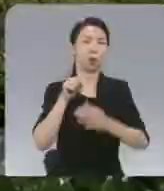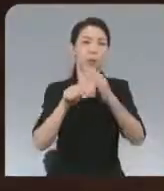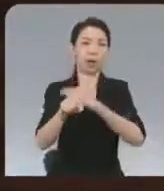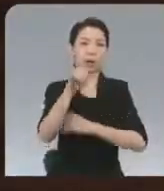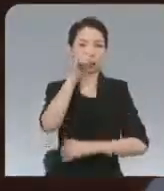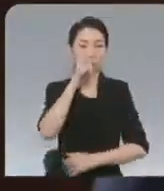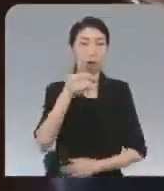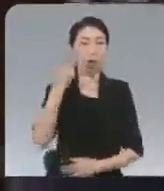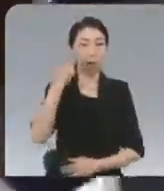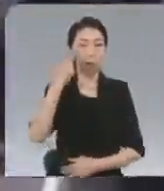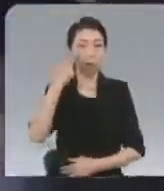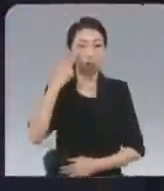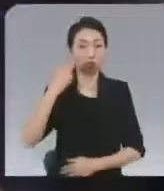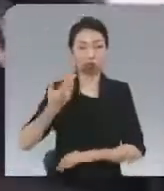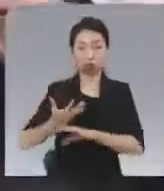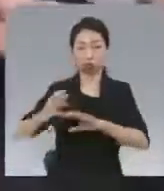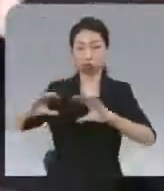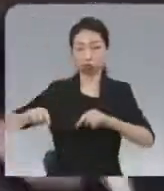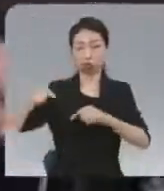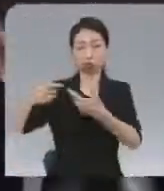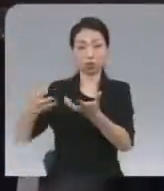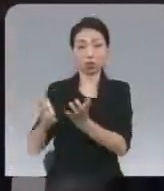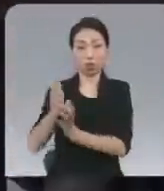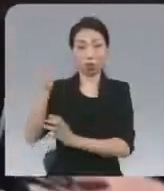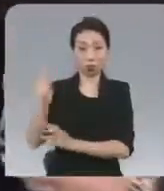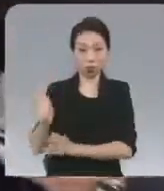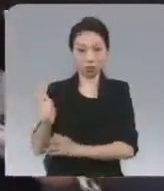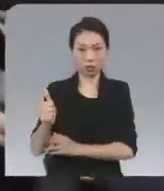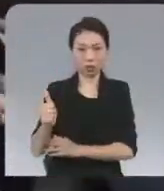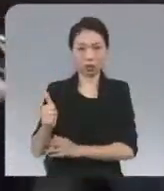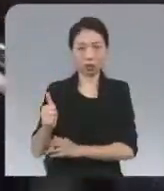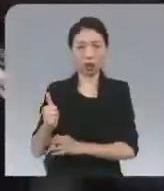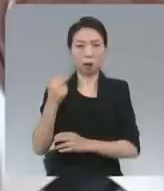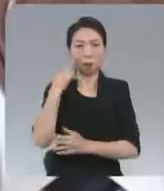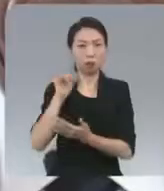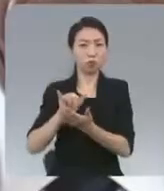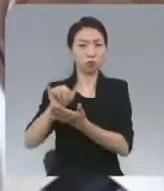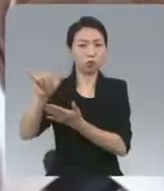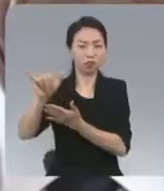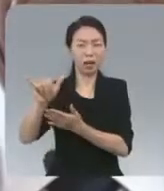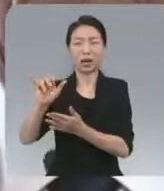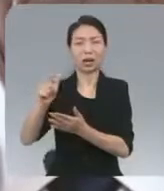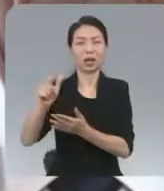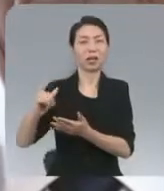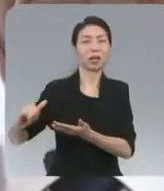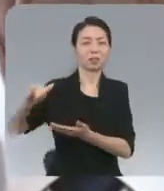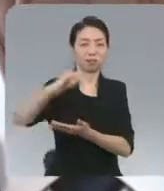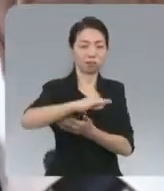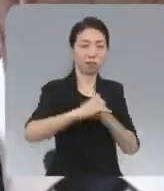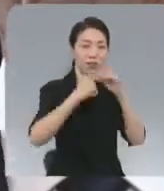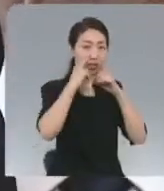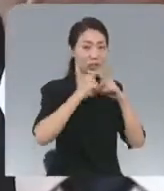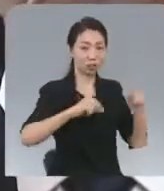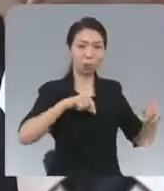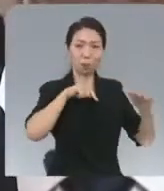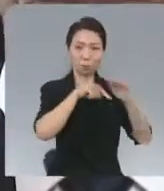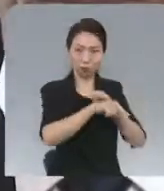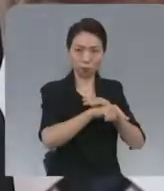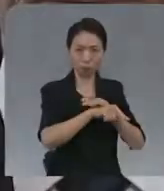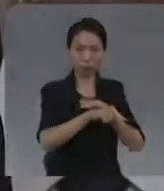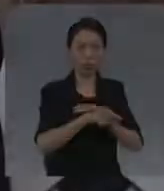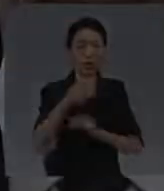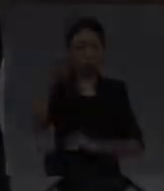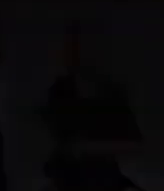élu du parlement qui me jean piot ont fait un déplacement hier à l'ambassade du japon à séoul pour présenter leurs condoléances